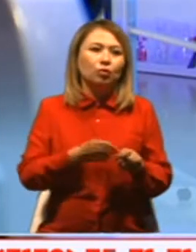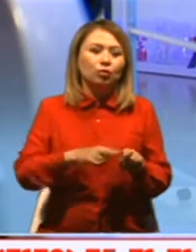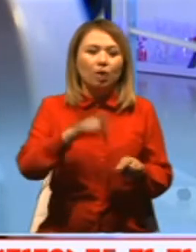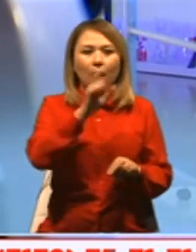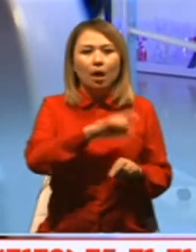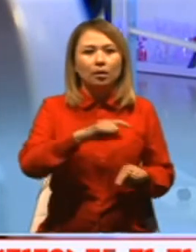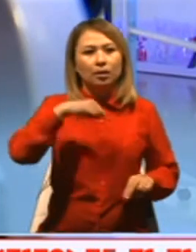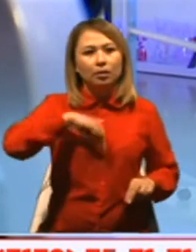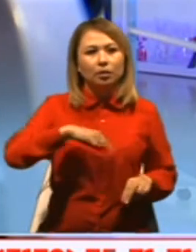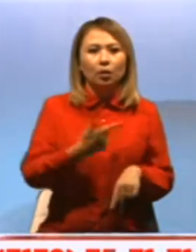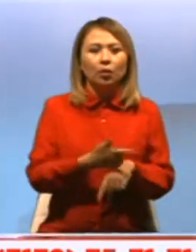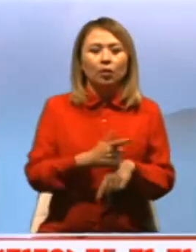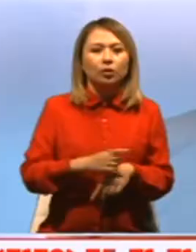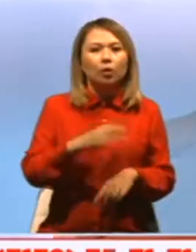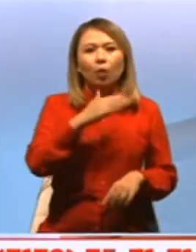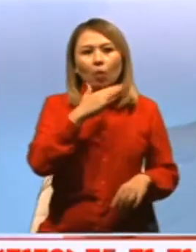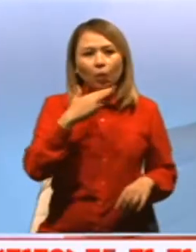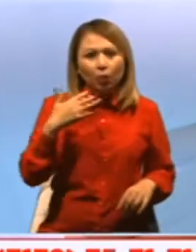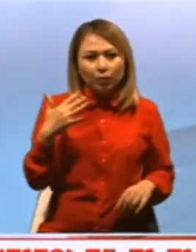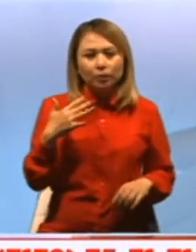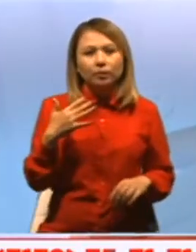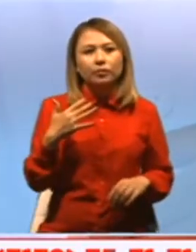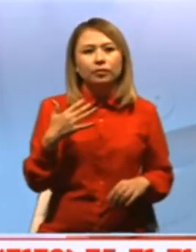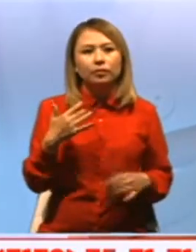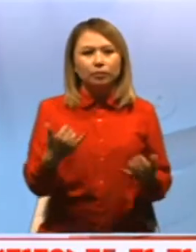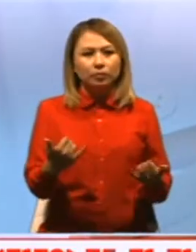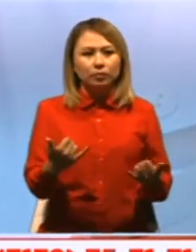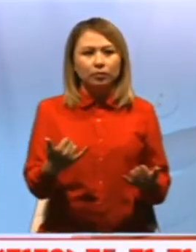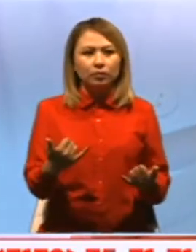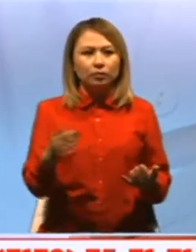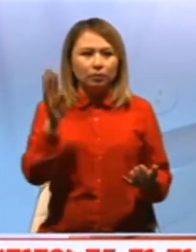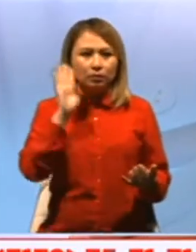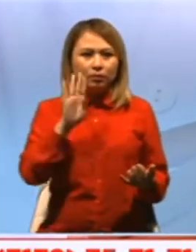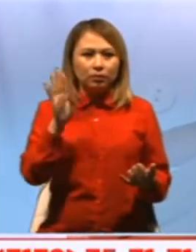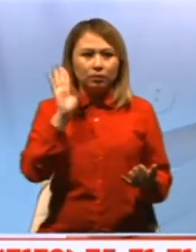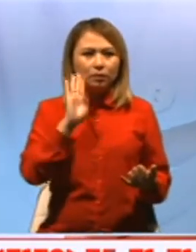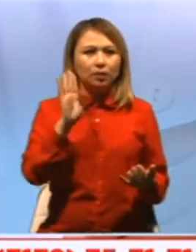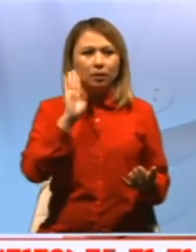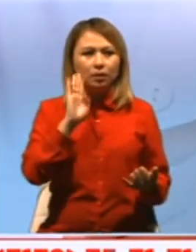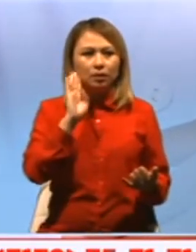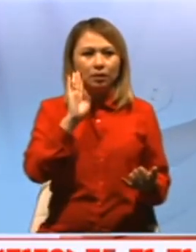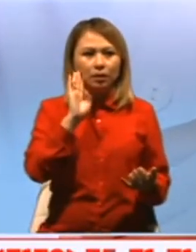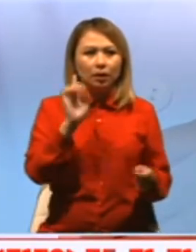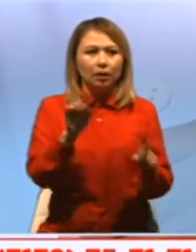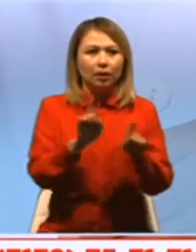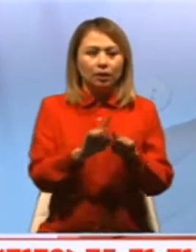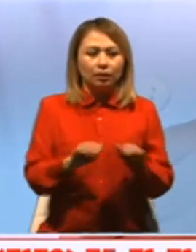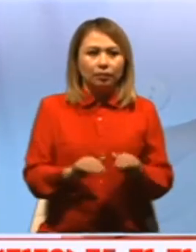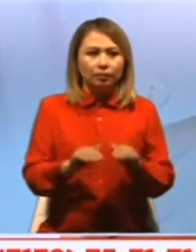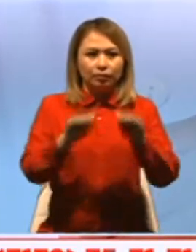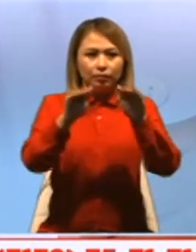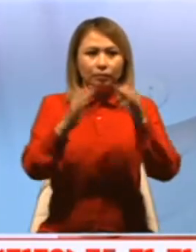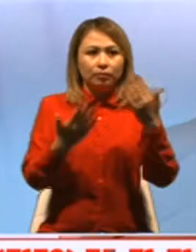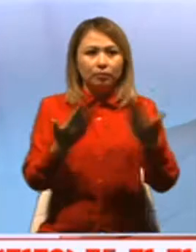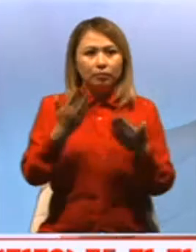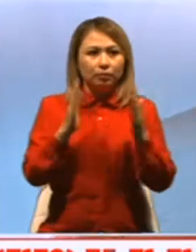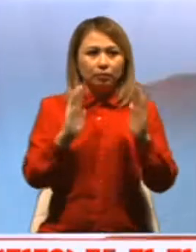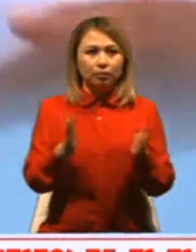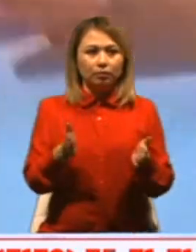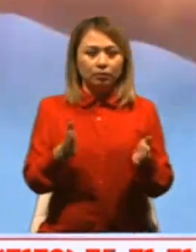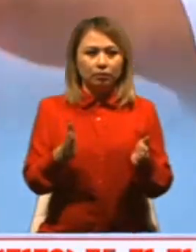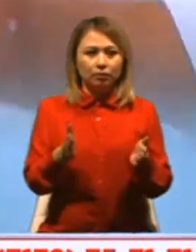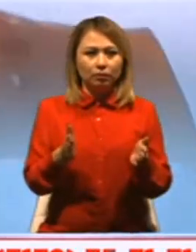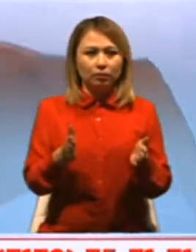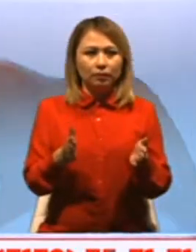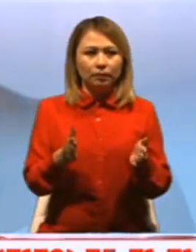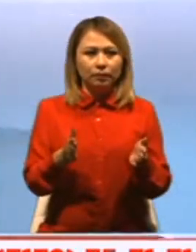организмінде судың маңызы өте көп. Соған байланысты, яғни біз суды осылар құйсақ, мөлшермен құйсақ, деңгейінде ішуіміз керек,